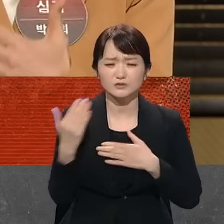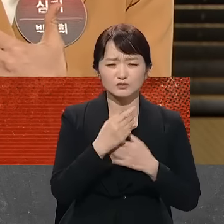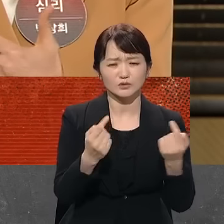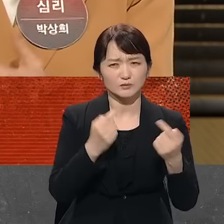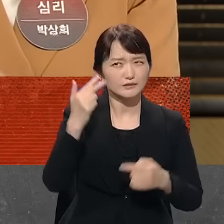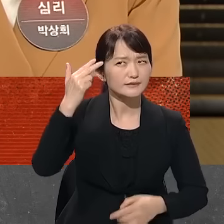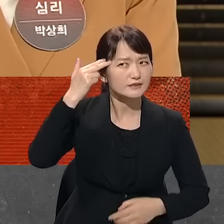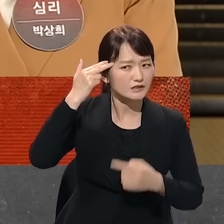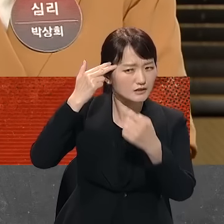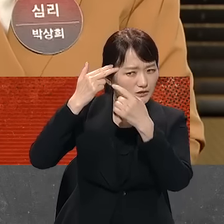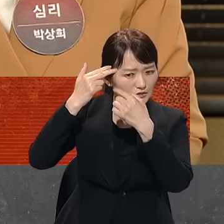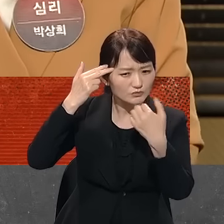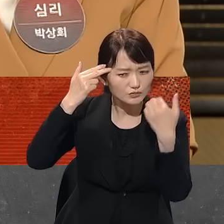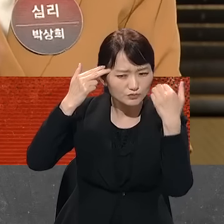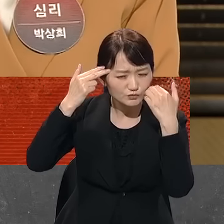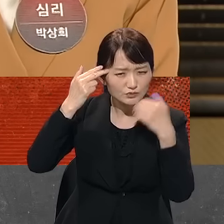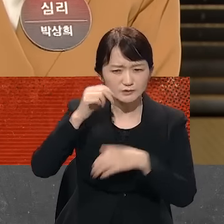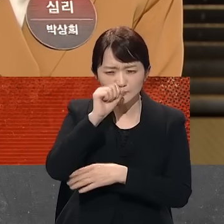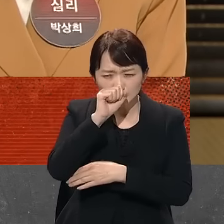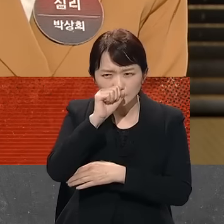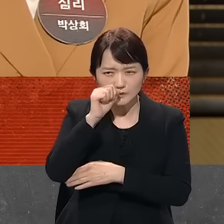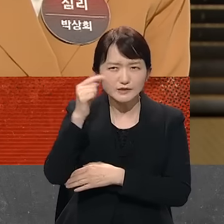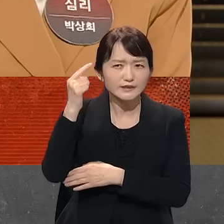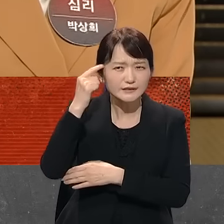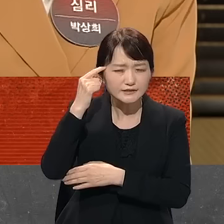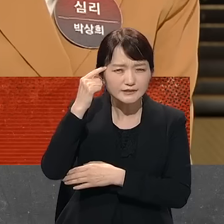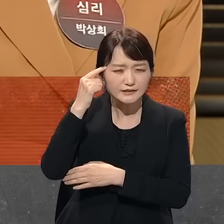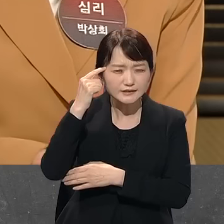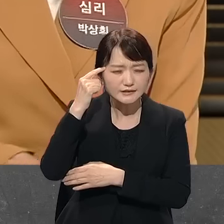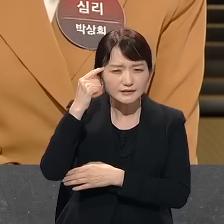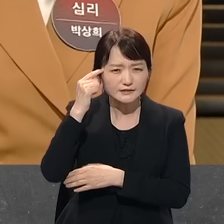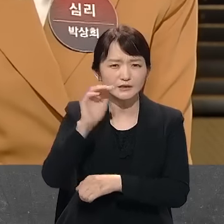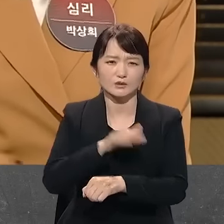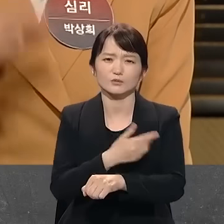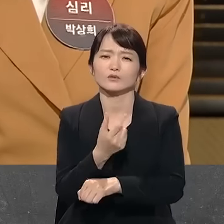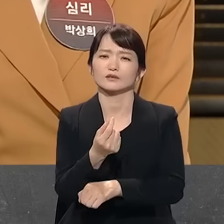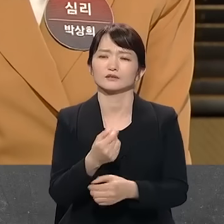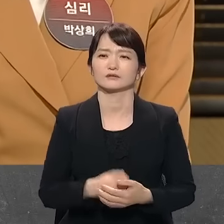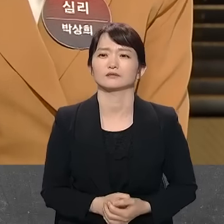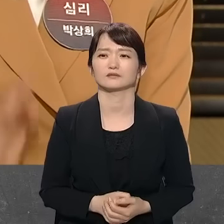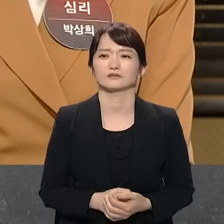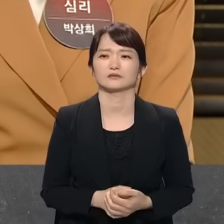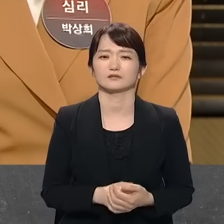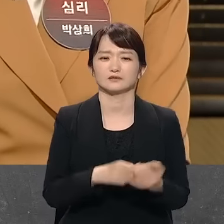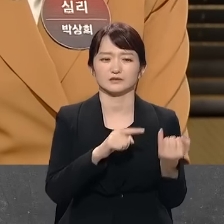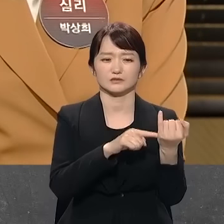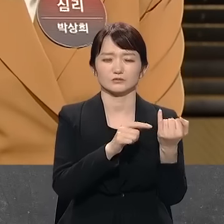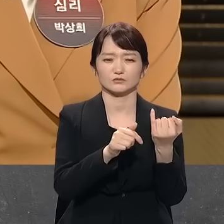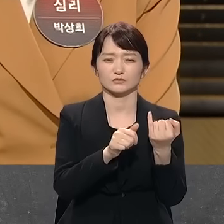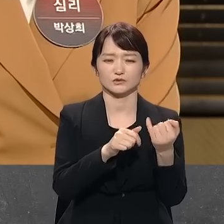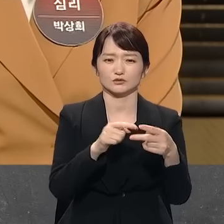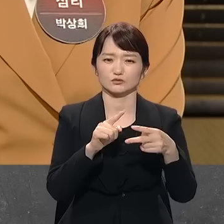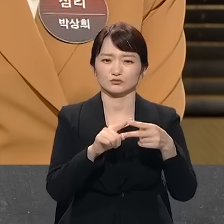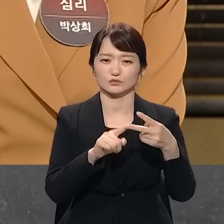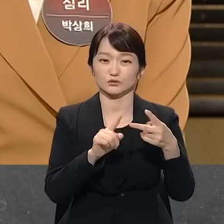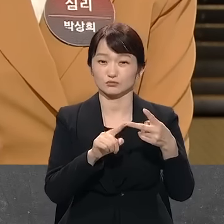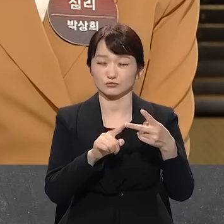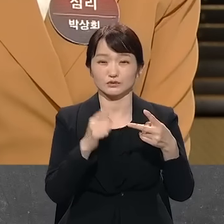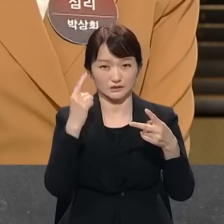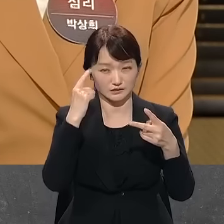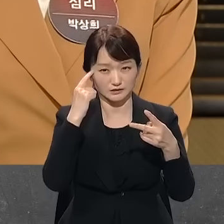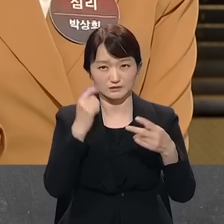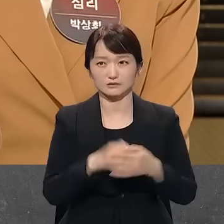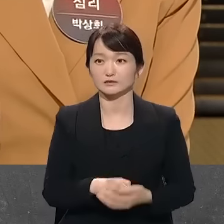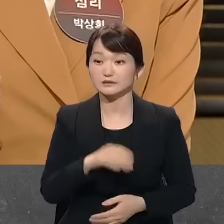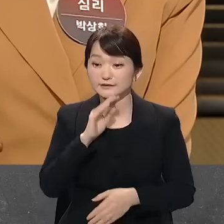난 정신적으로 누굴 좋아했다는게 더 외도라고 생각해라고 생각할 수 있는데 이제 정신은 후자였습니다 그렇기 때문에 뭐 정말로